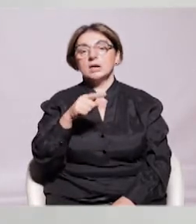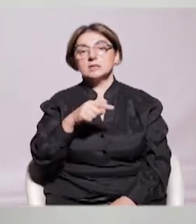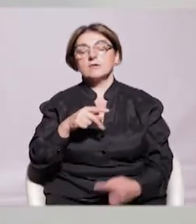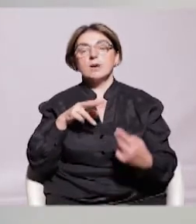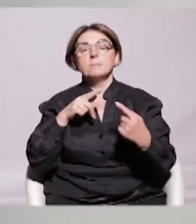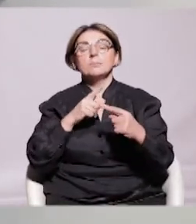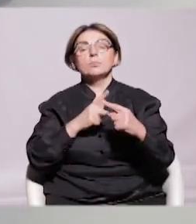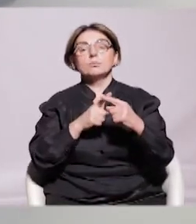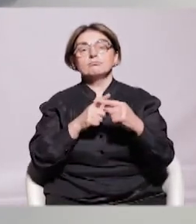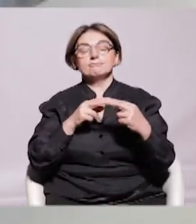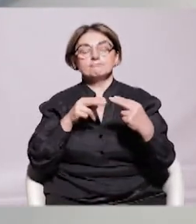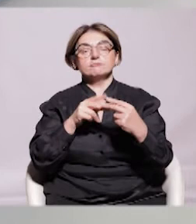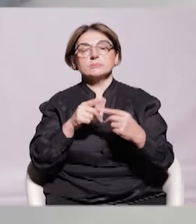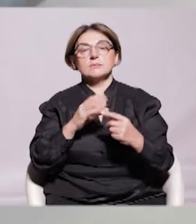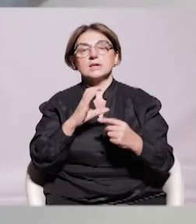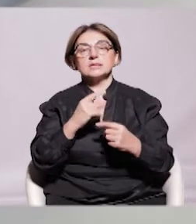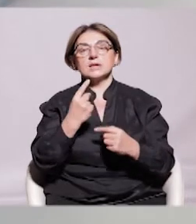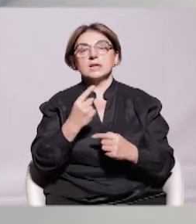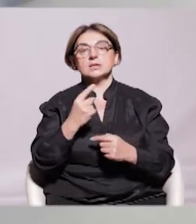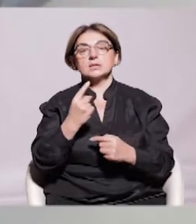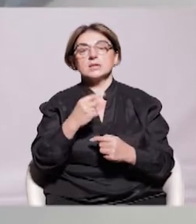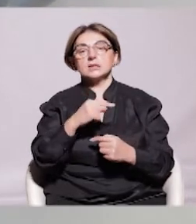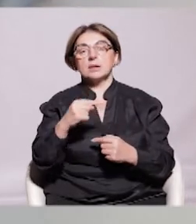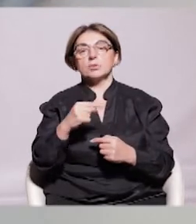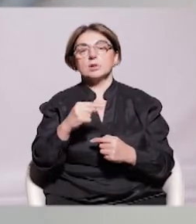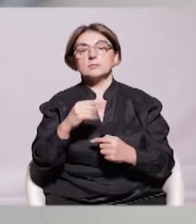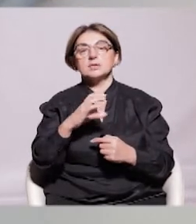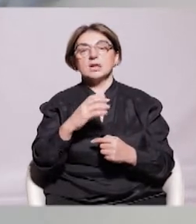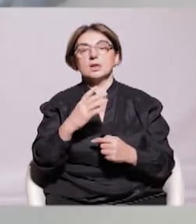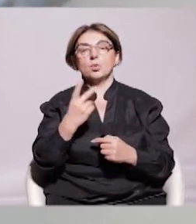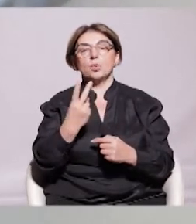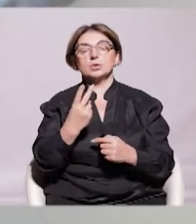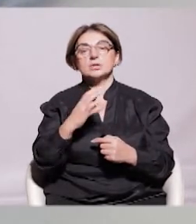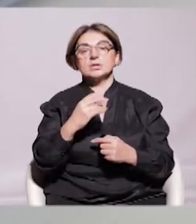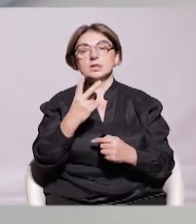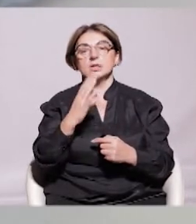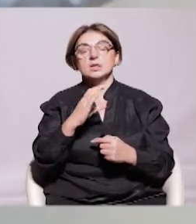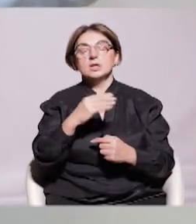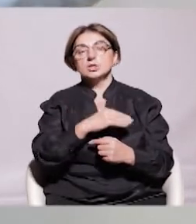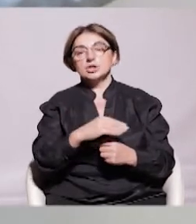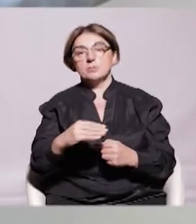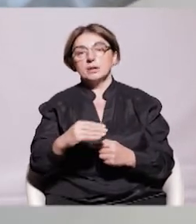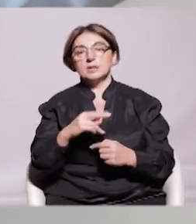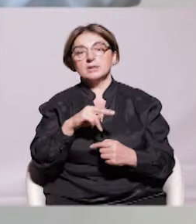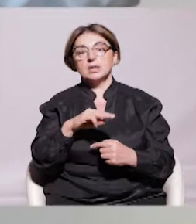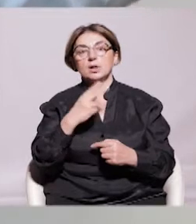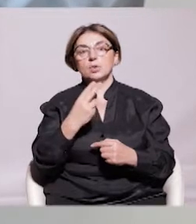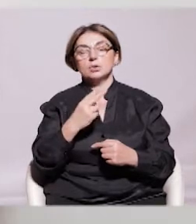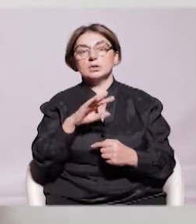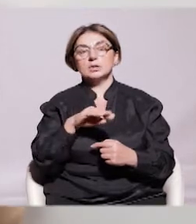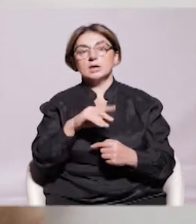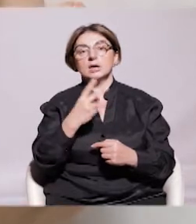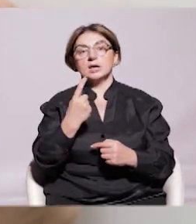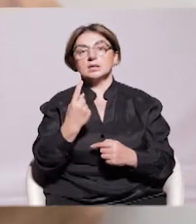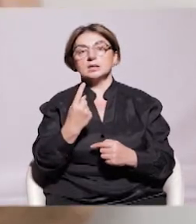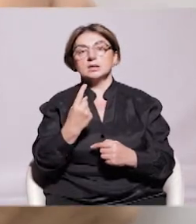ასევე მორეაგირე კომპონენტებისთვის C1, C, გამოკლებული C2, C, შეფარდებული